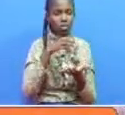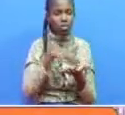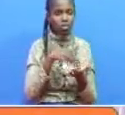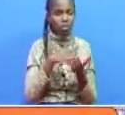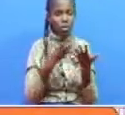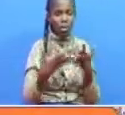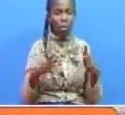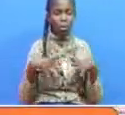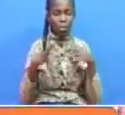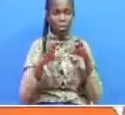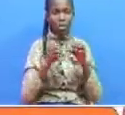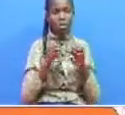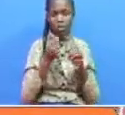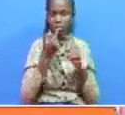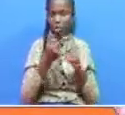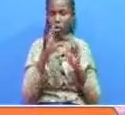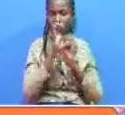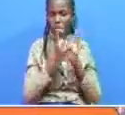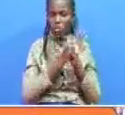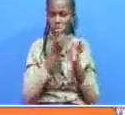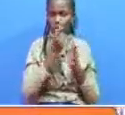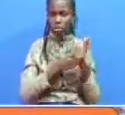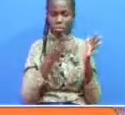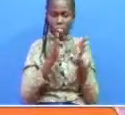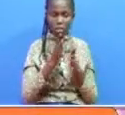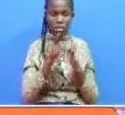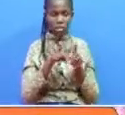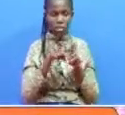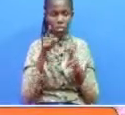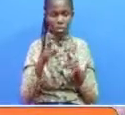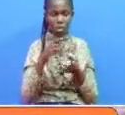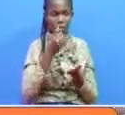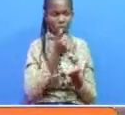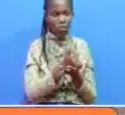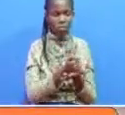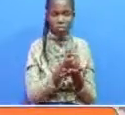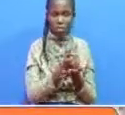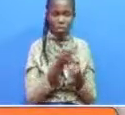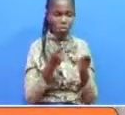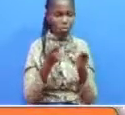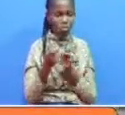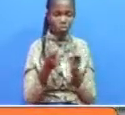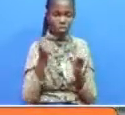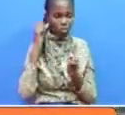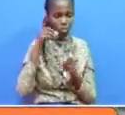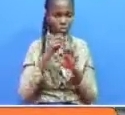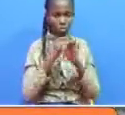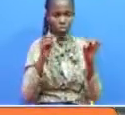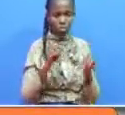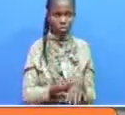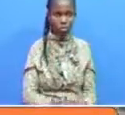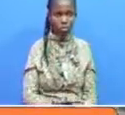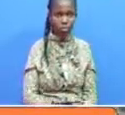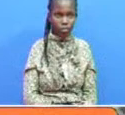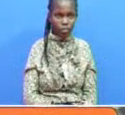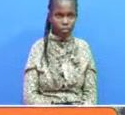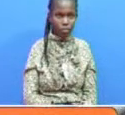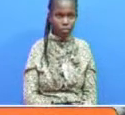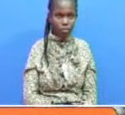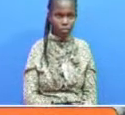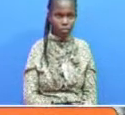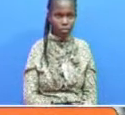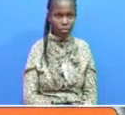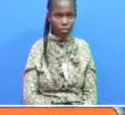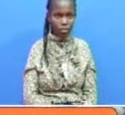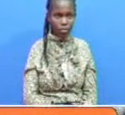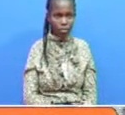na kuo huku ya nana katiba, mwono tahunda ili te kukwati ya ofisi ona umwe wa mwene ndhi. So unasikia moja, ati ye